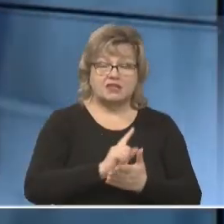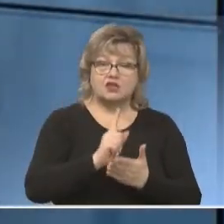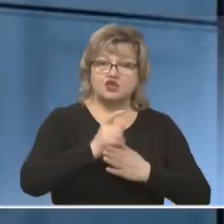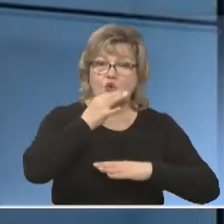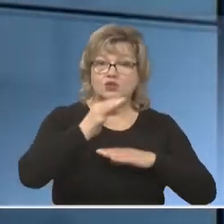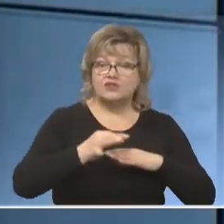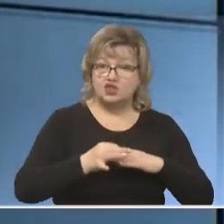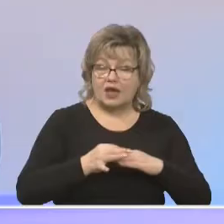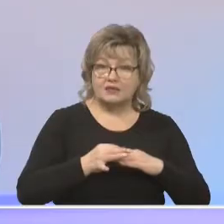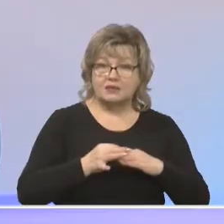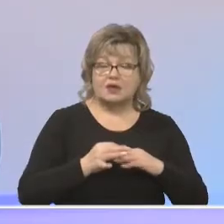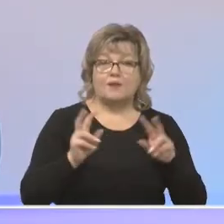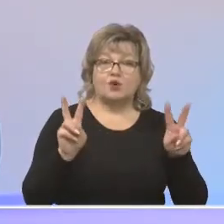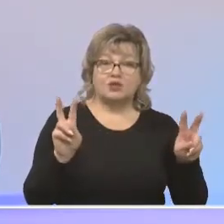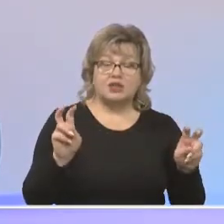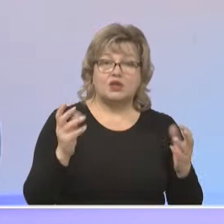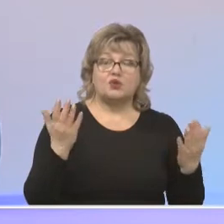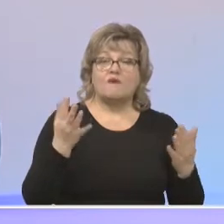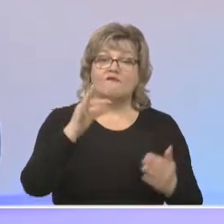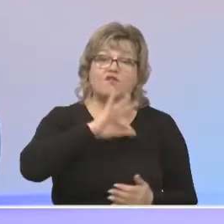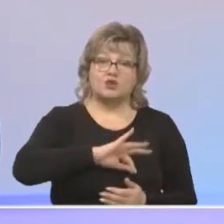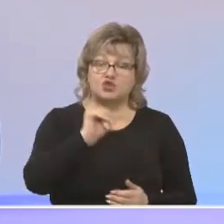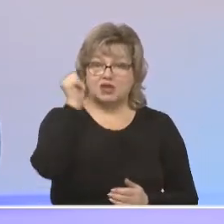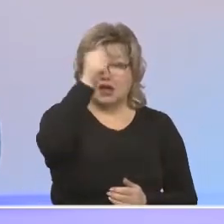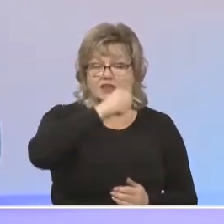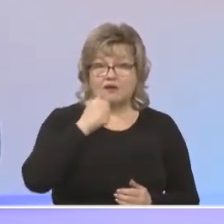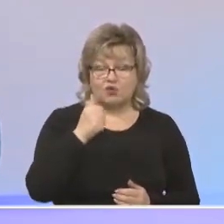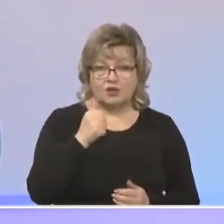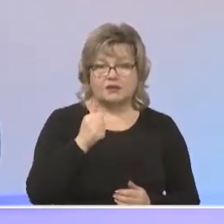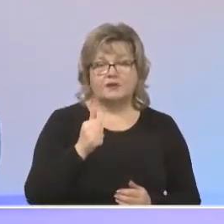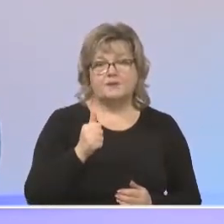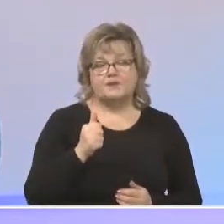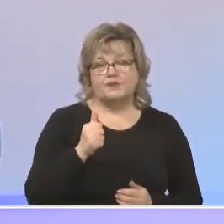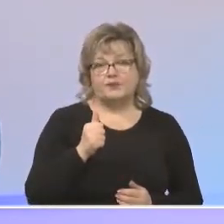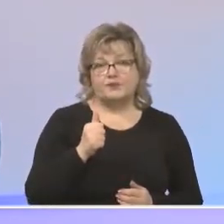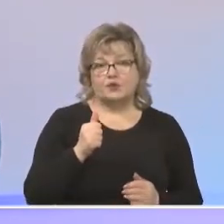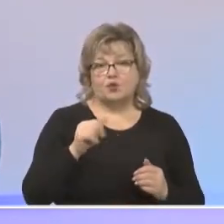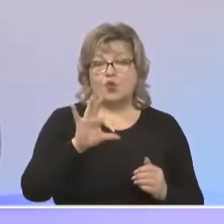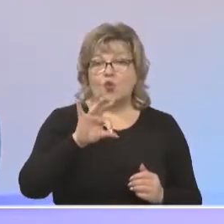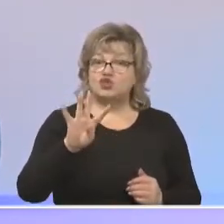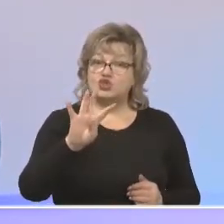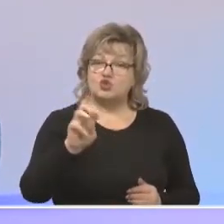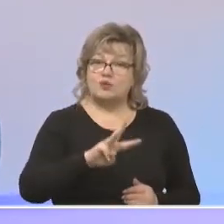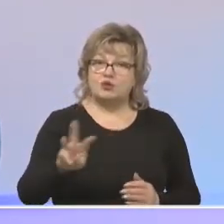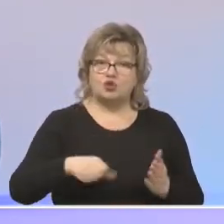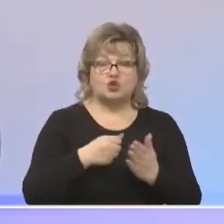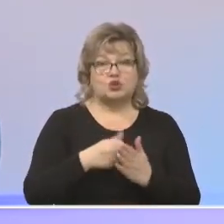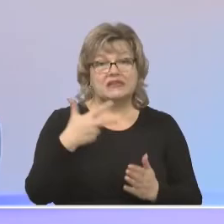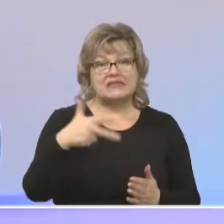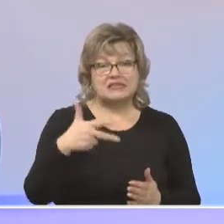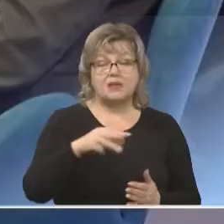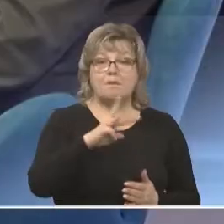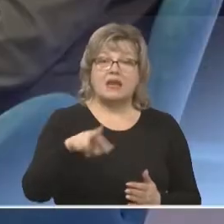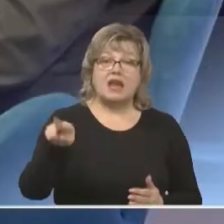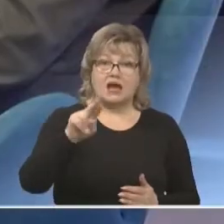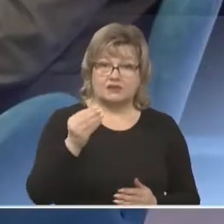отвечать критерию по выручке годовой от 400 миллионов до 30 миллиардов рублей. То есть